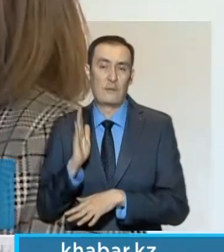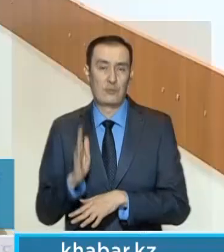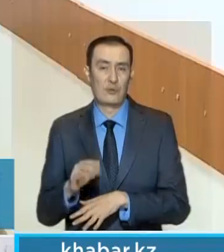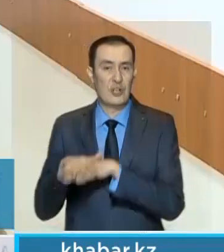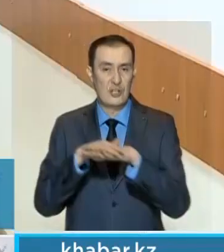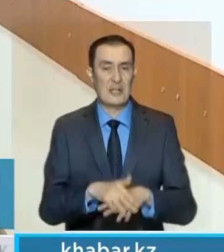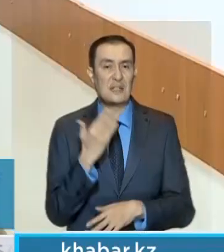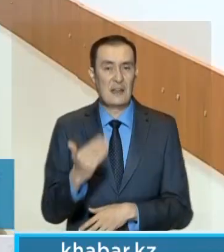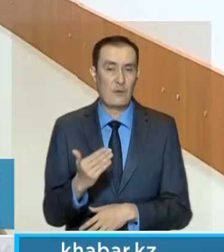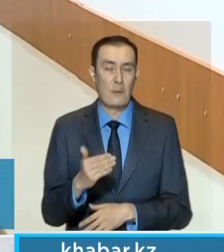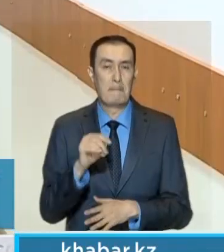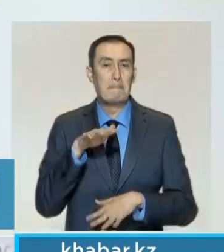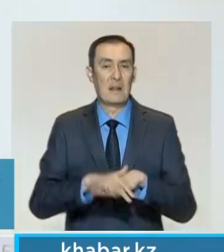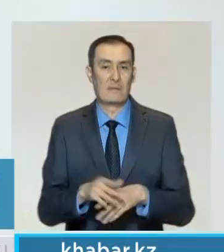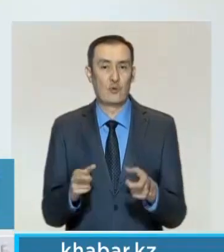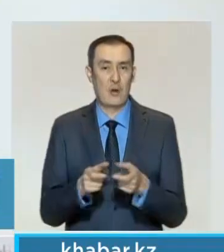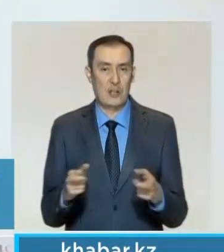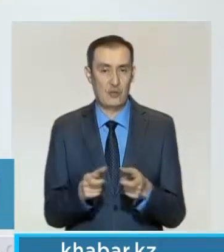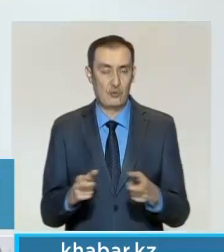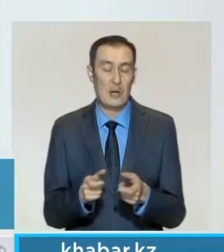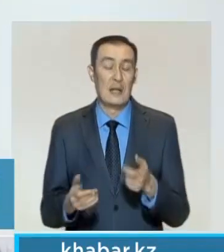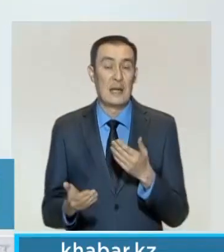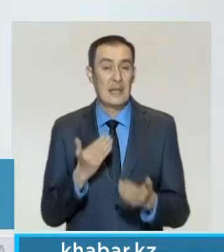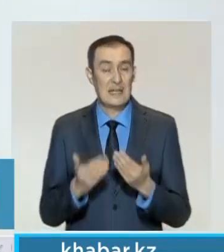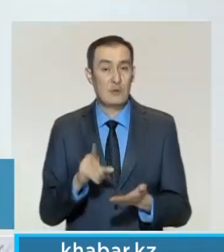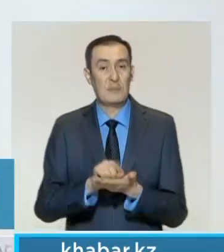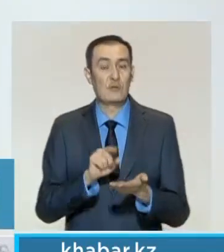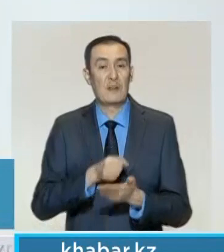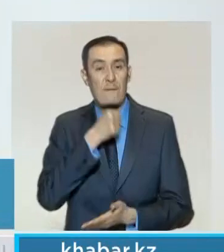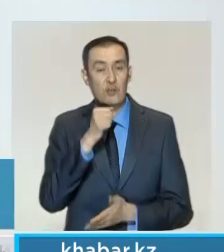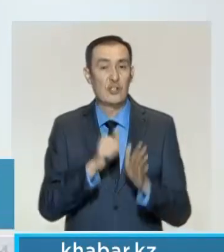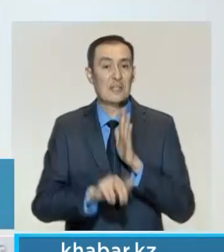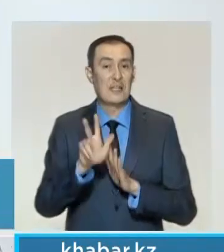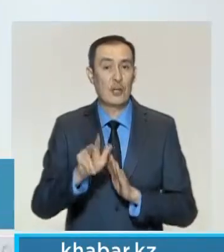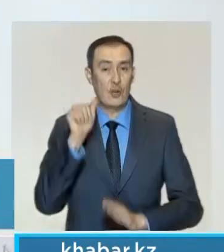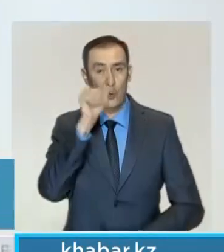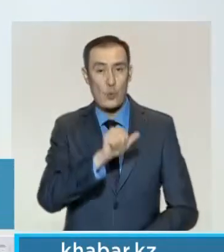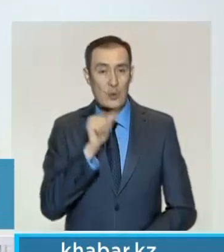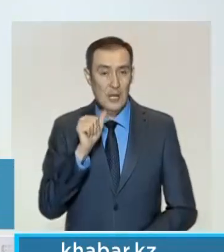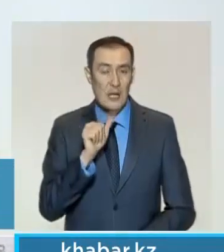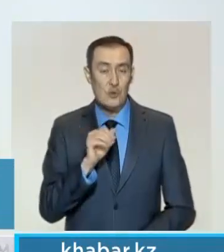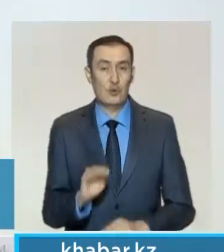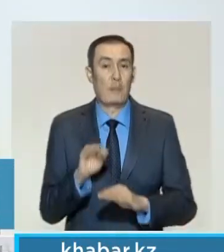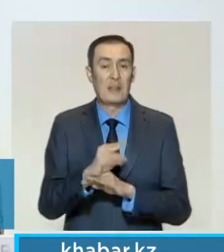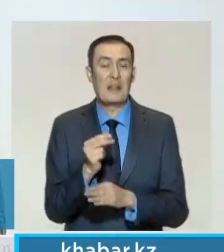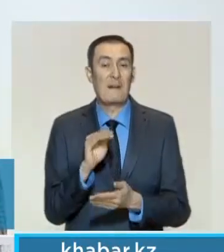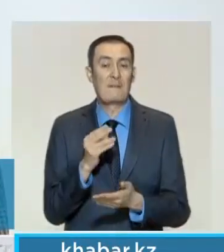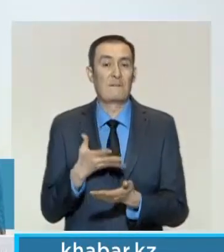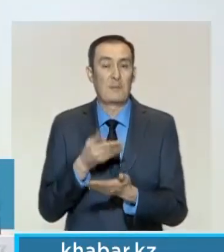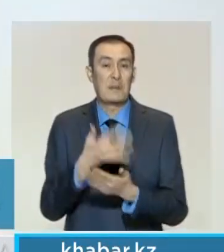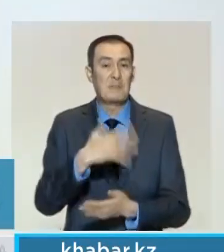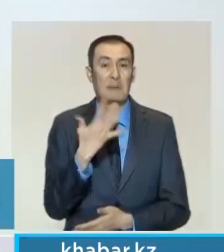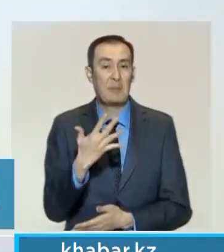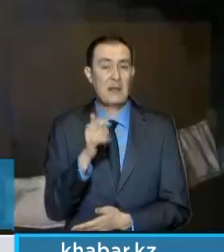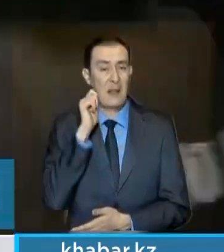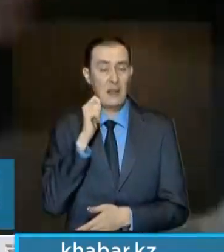начисляться на его банковскую карту если учитывать что пенсионный возраст 63 года это получать дополнительные выплаты в 55 лет